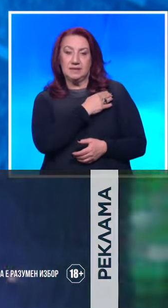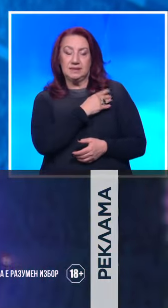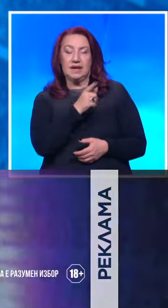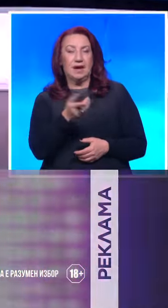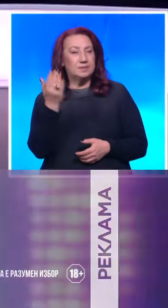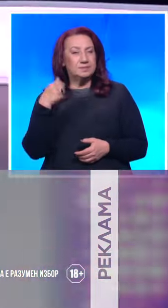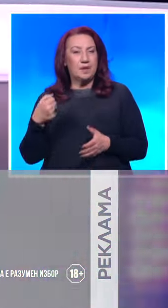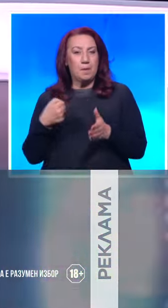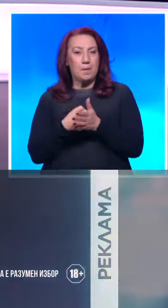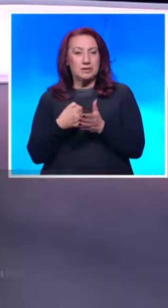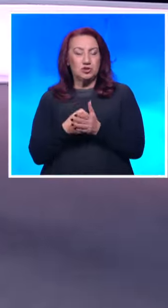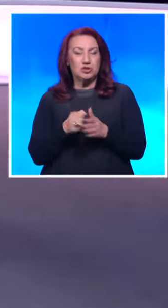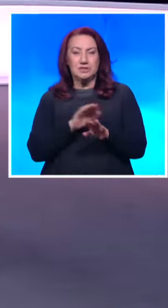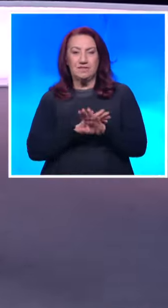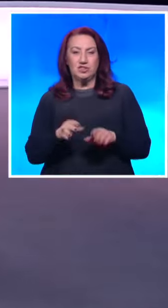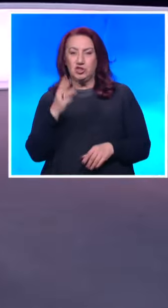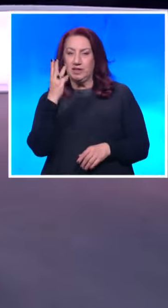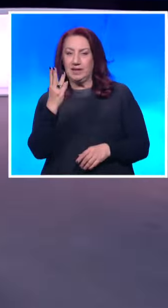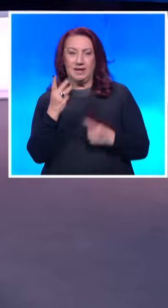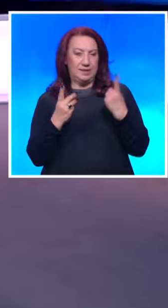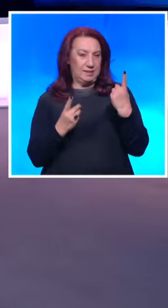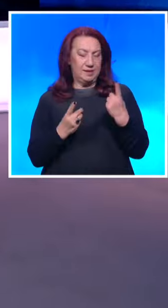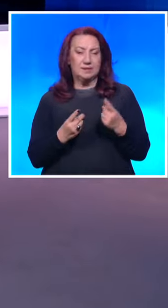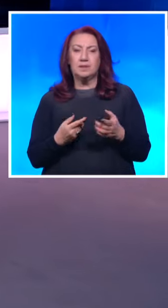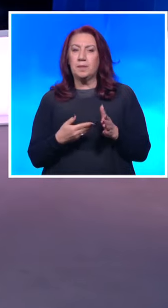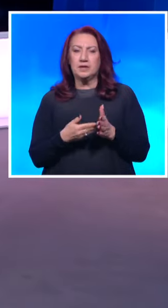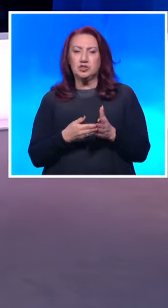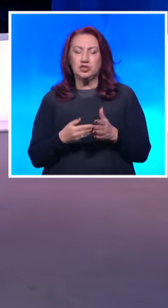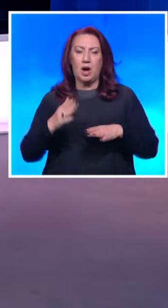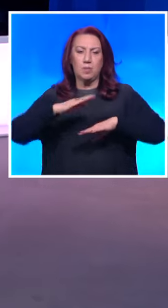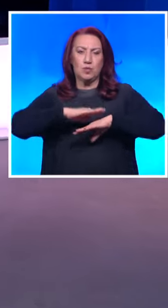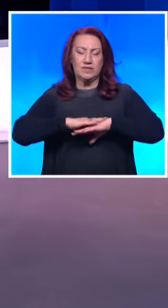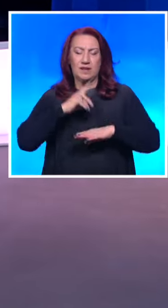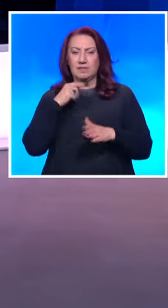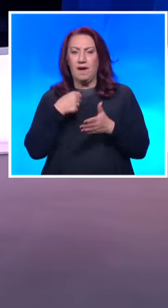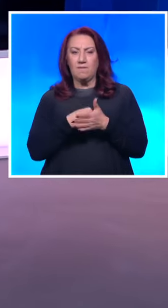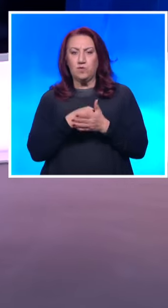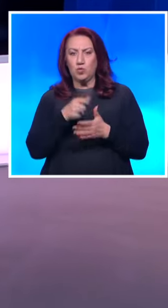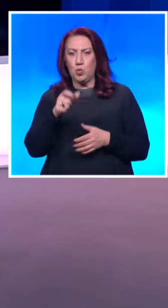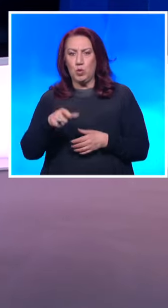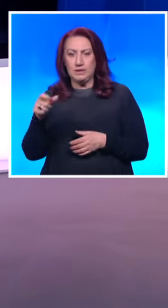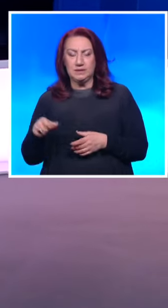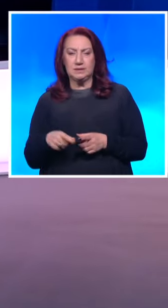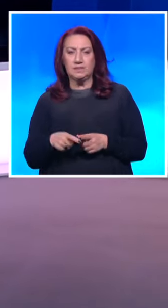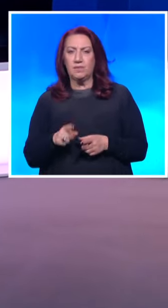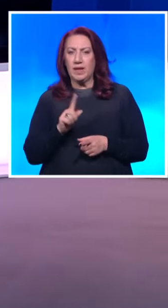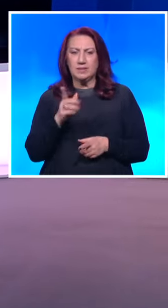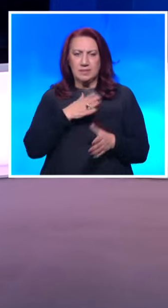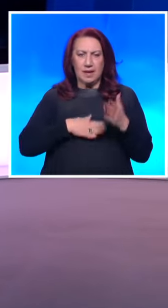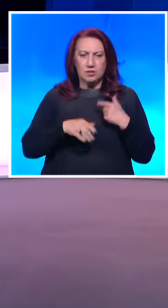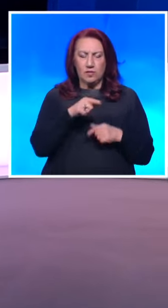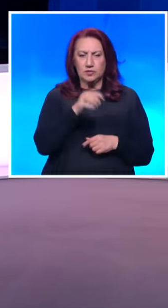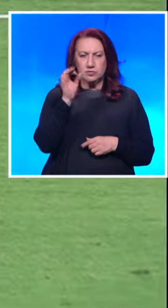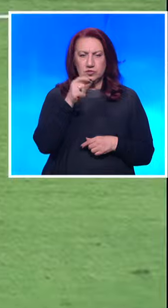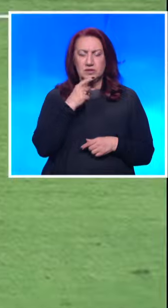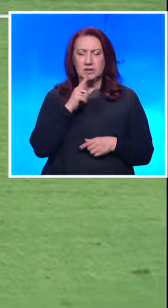3-1. Причина за това е поведението на футболисти и ръководители на съперника. Недоволството на сините породиха жестовете на